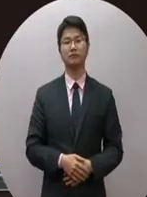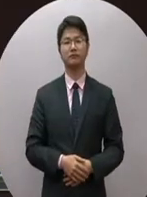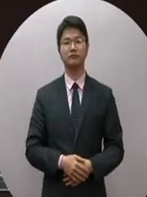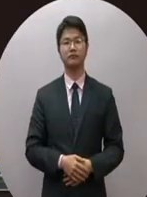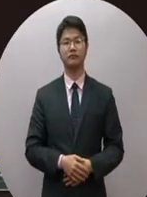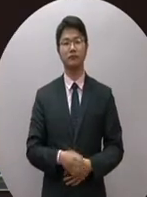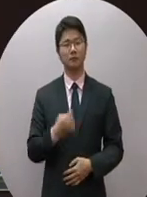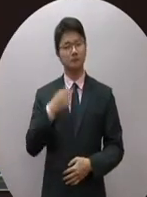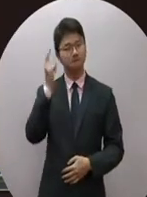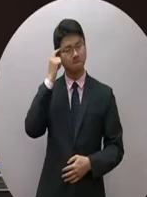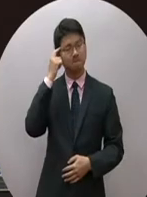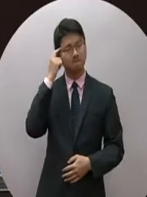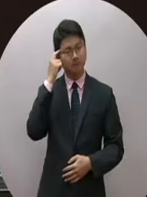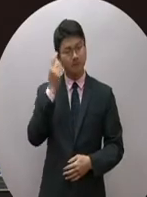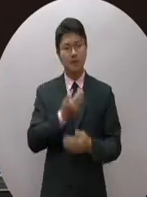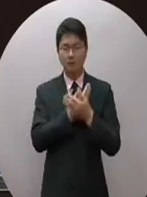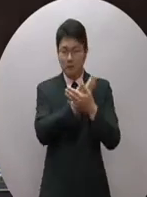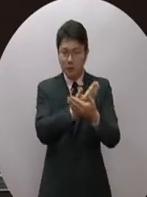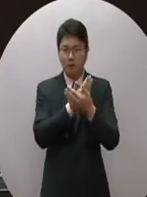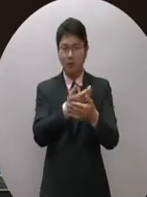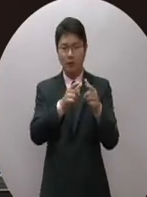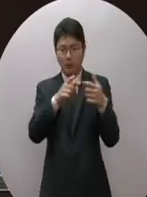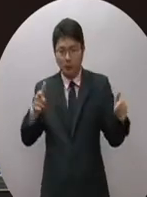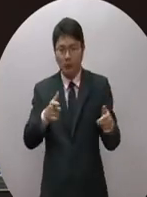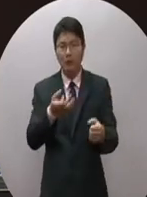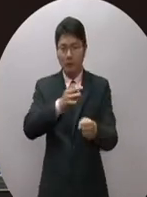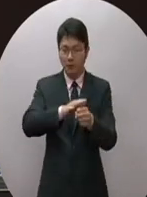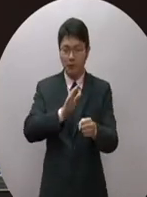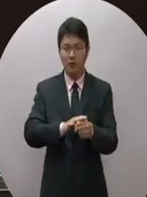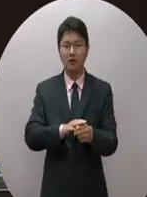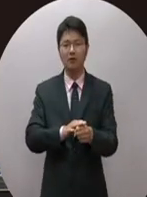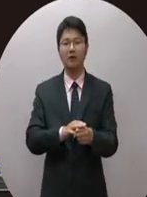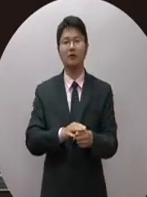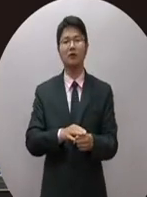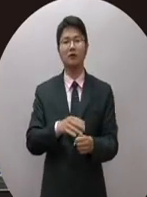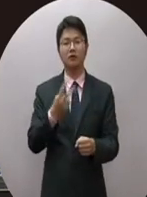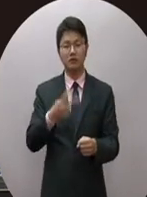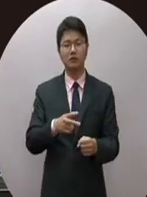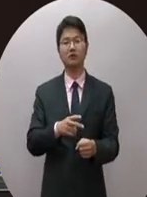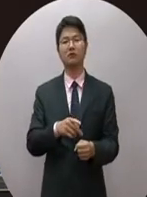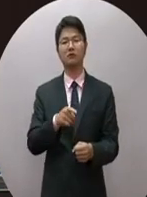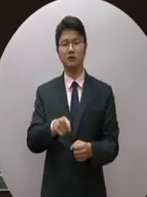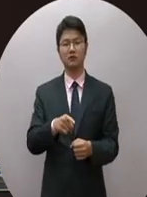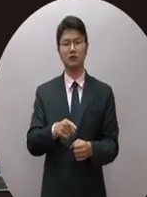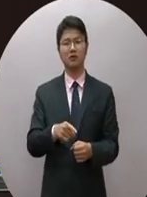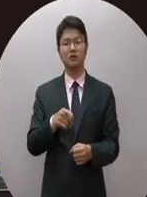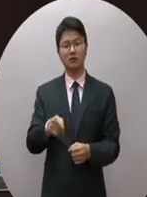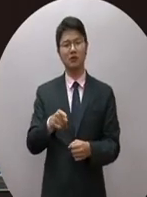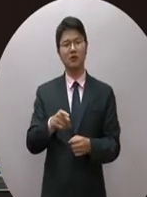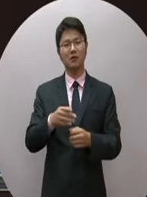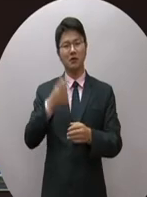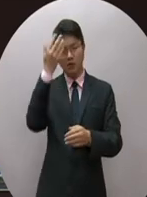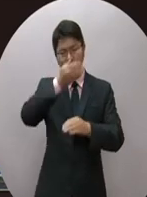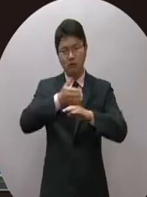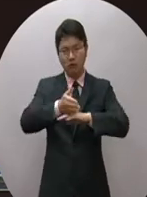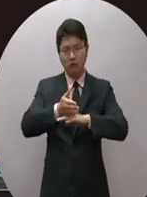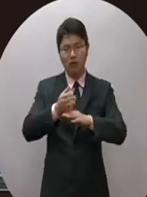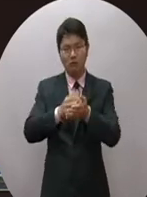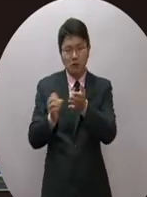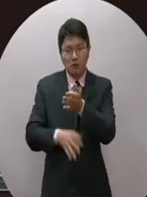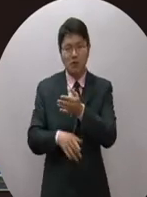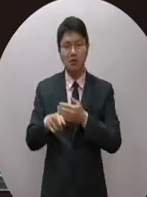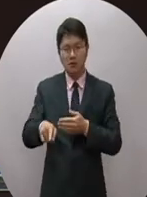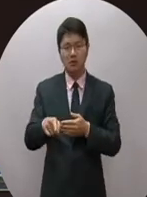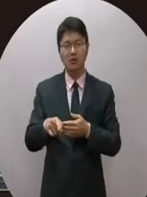多方奖励补助，而不设淘汰期限，让老车能